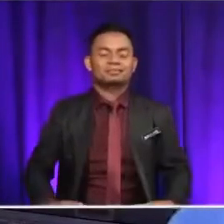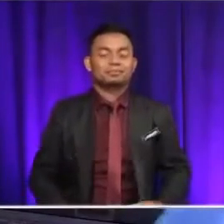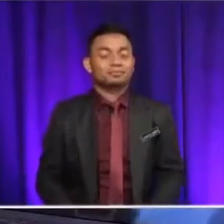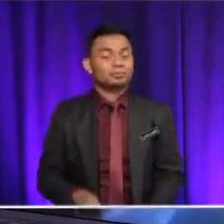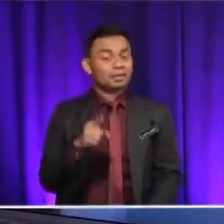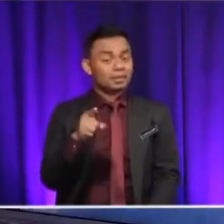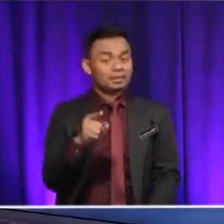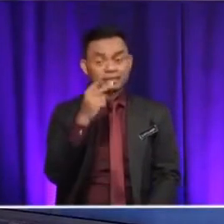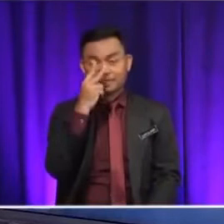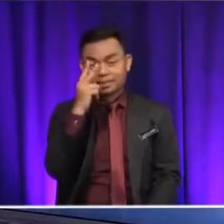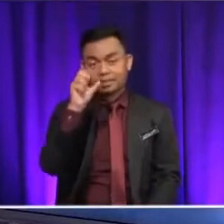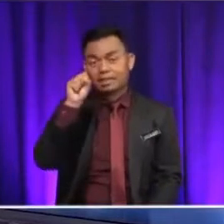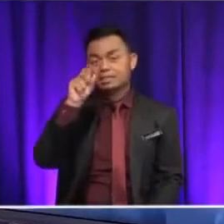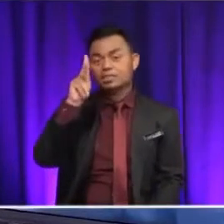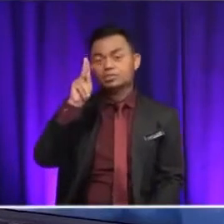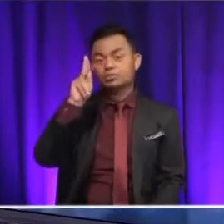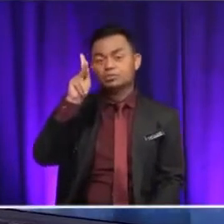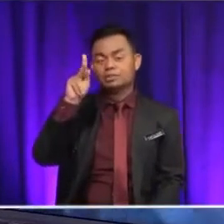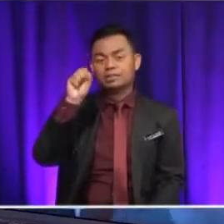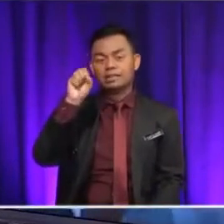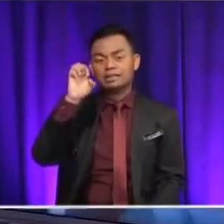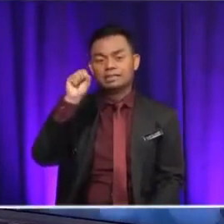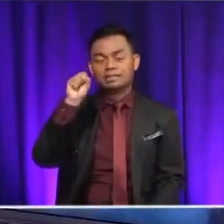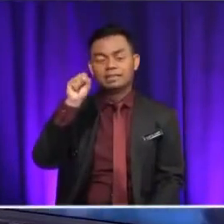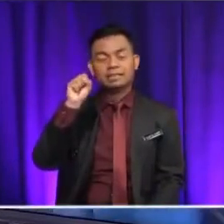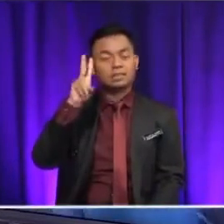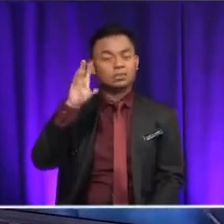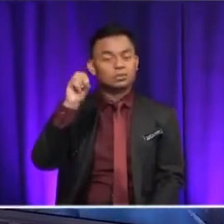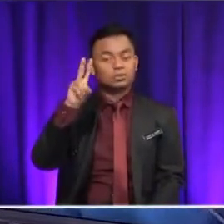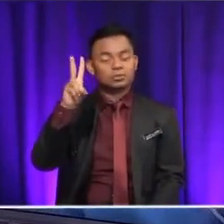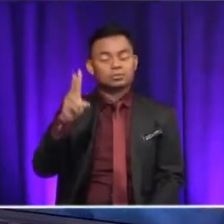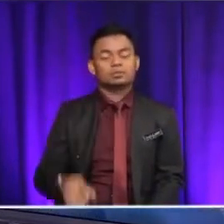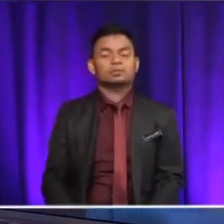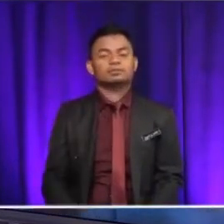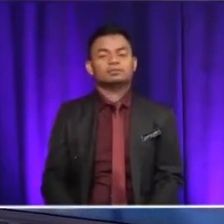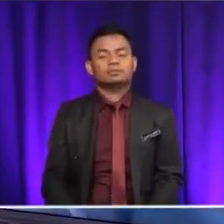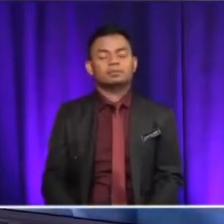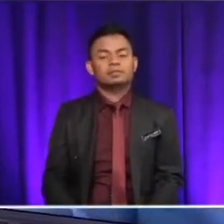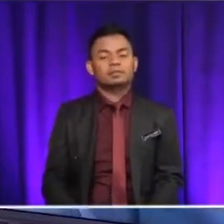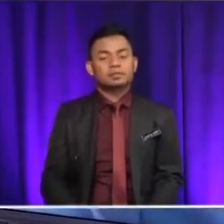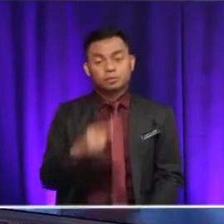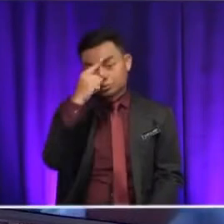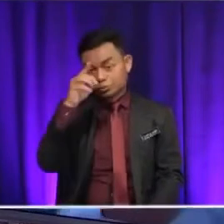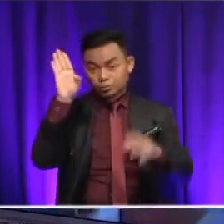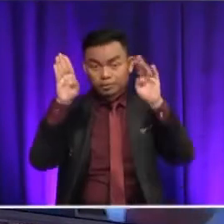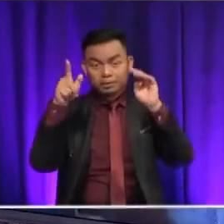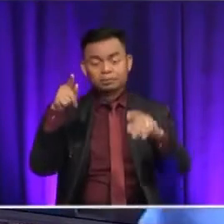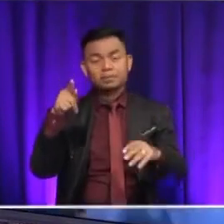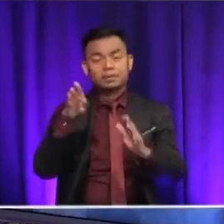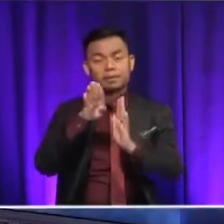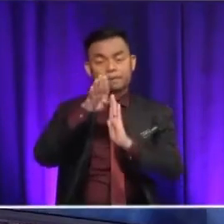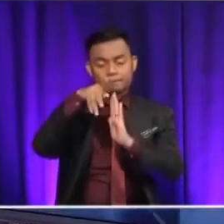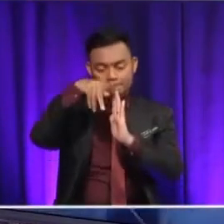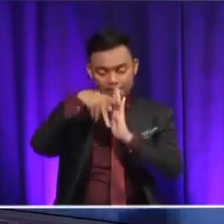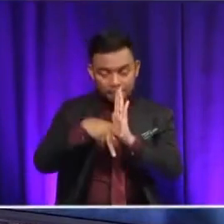Anda sedang menonton Sukses SPM 2022 bersama dengan saya Sean Steven dan juga Cikgu Fazila bagi mata pelajaran pembinaan